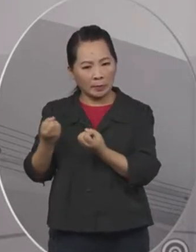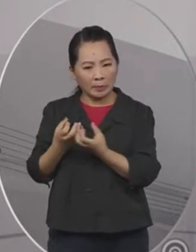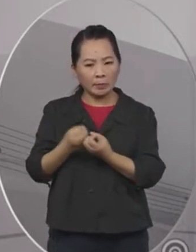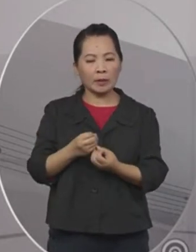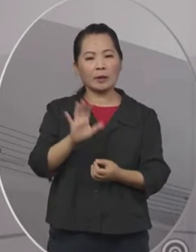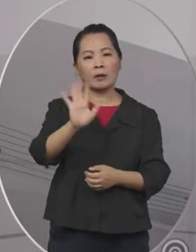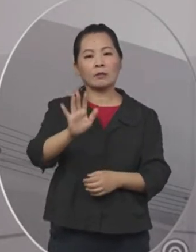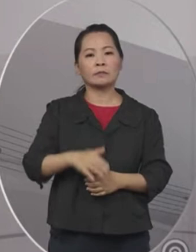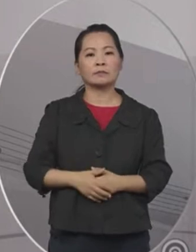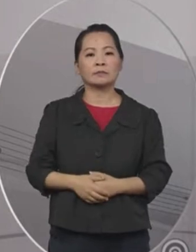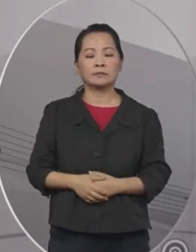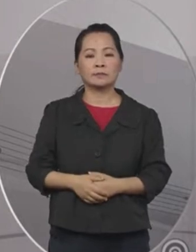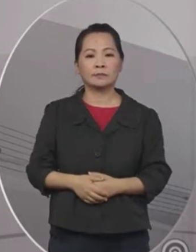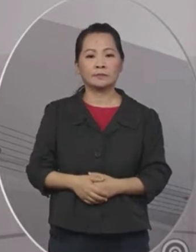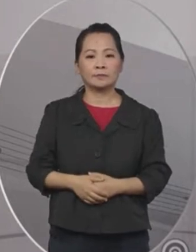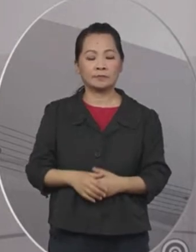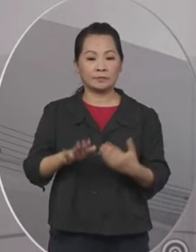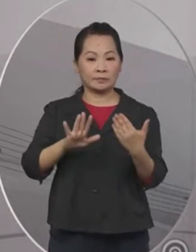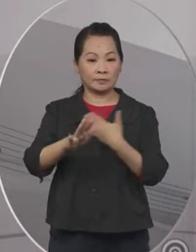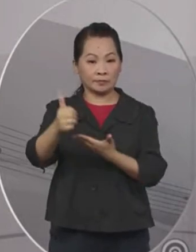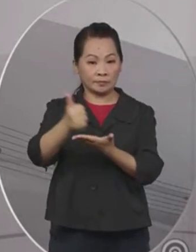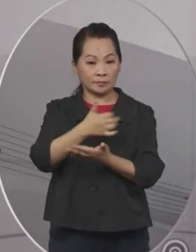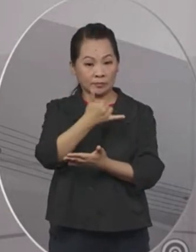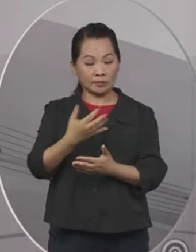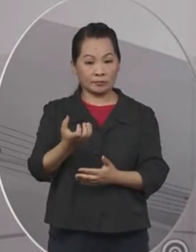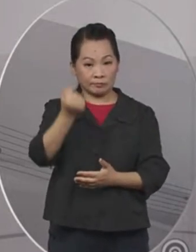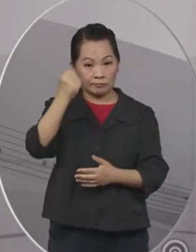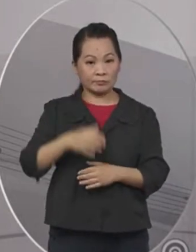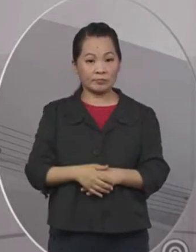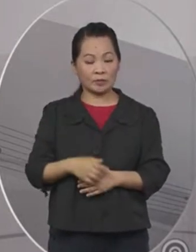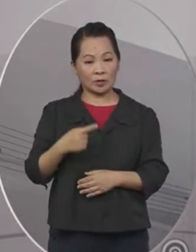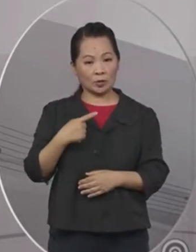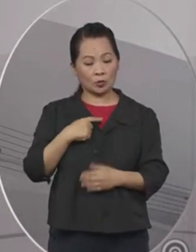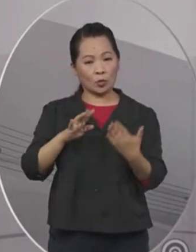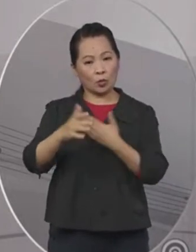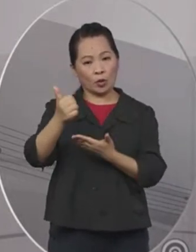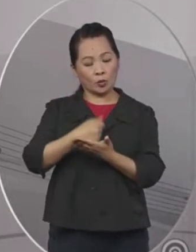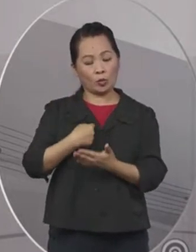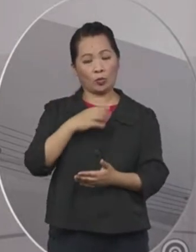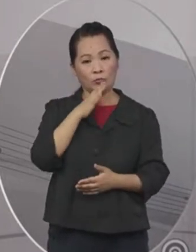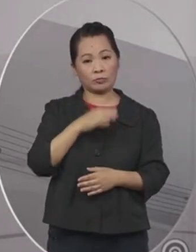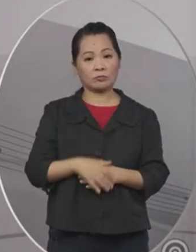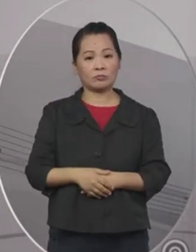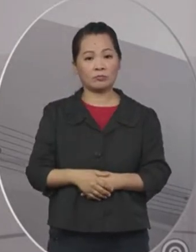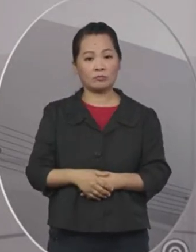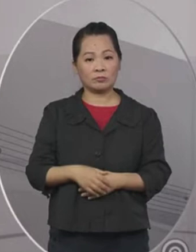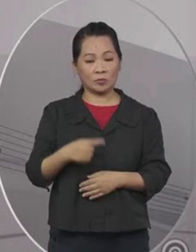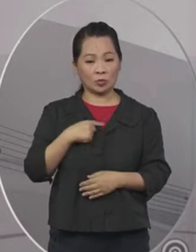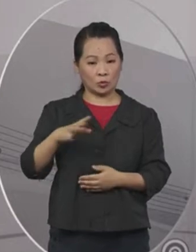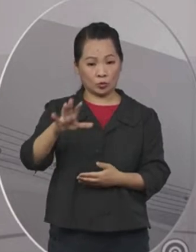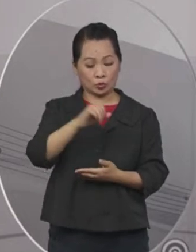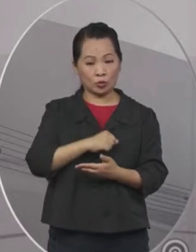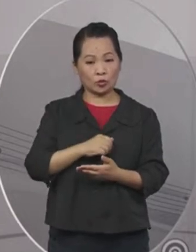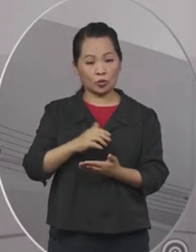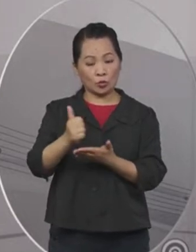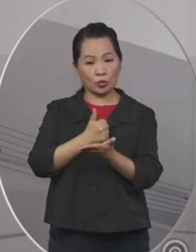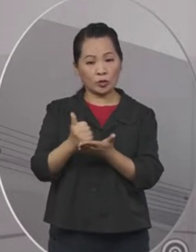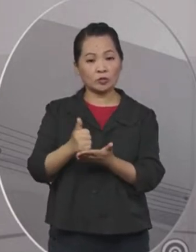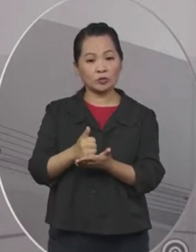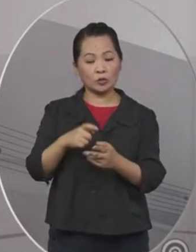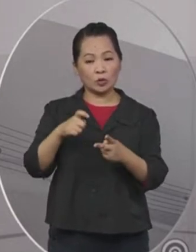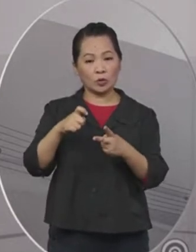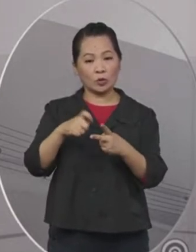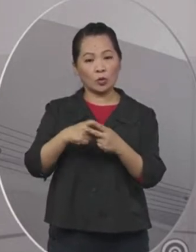生。外送员权益，我是一名外送员，我也是全国外送产业工会的干